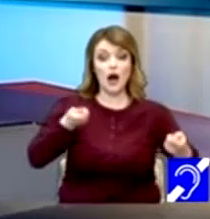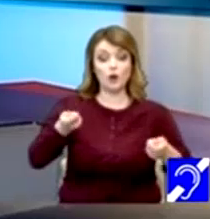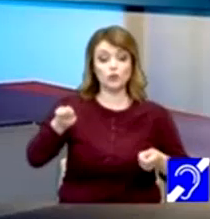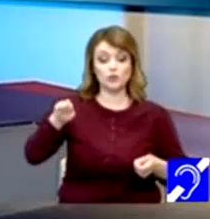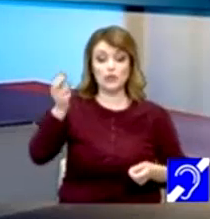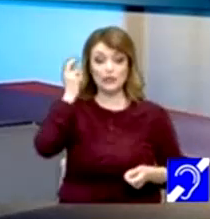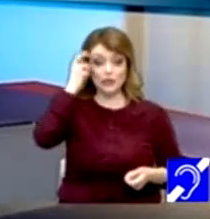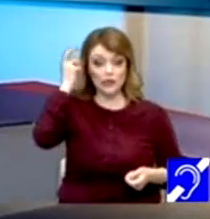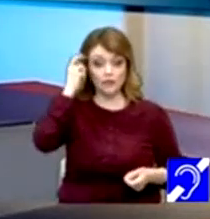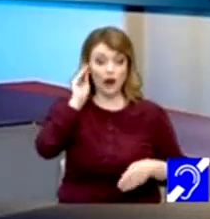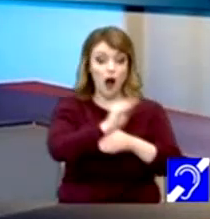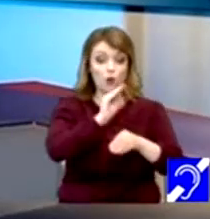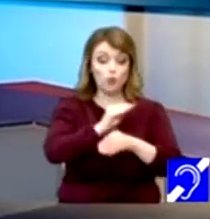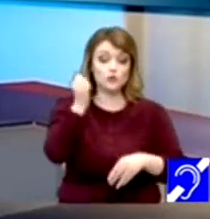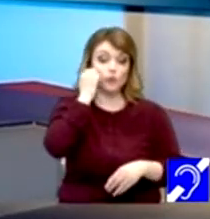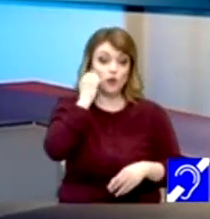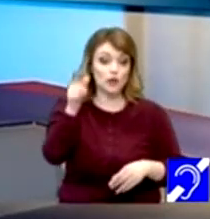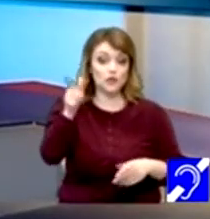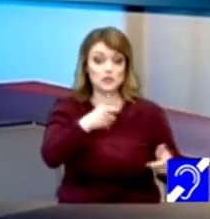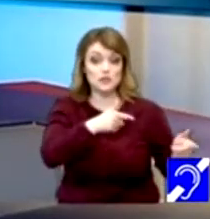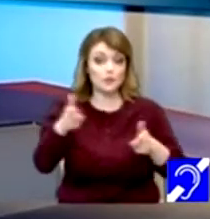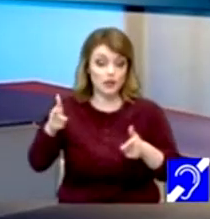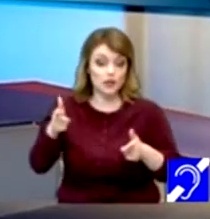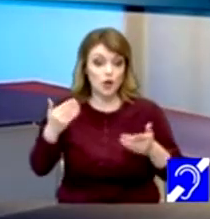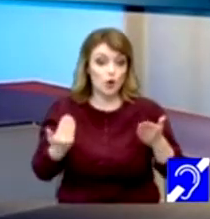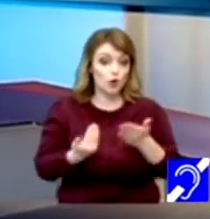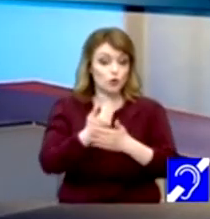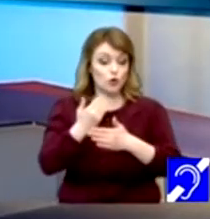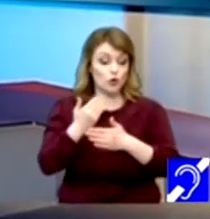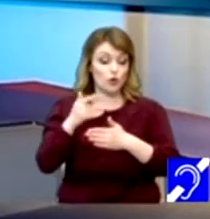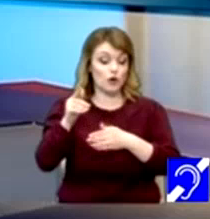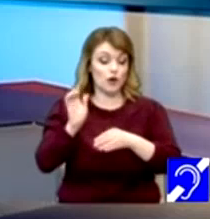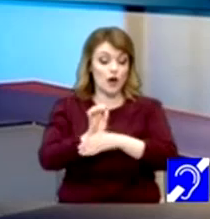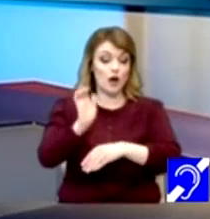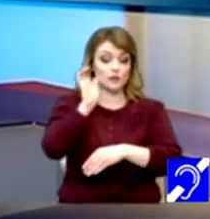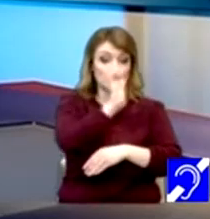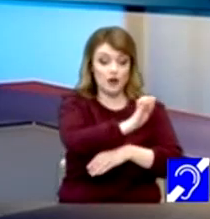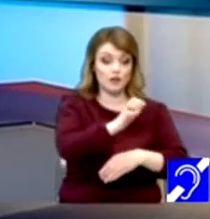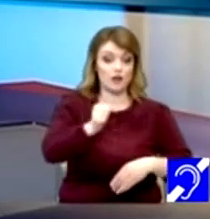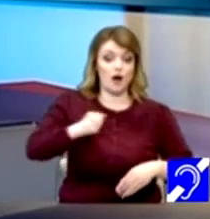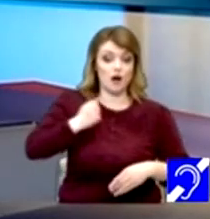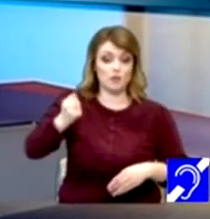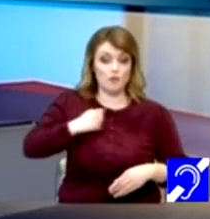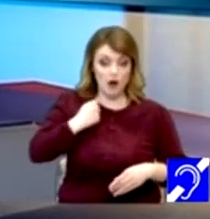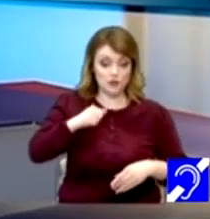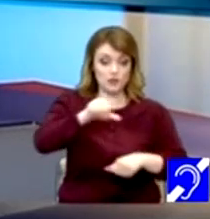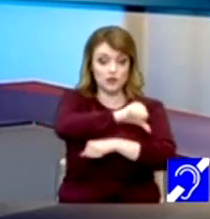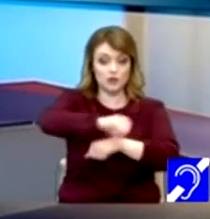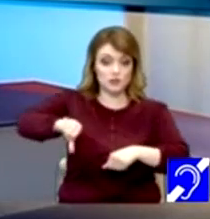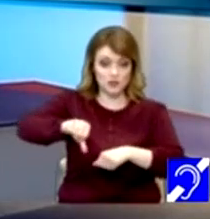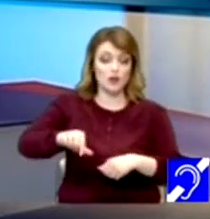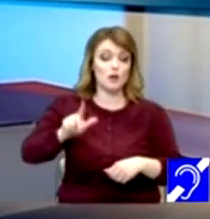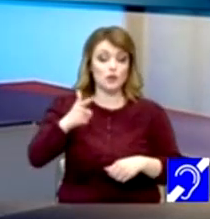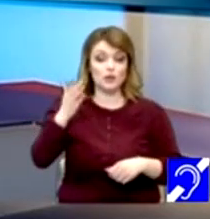Autoritățile de la Kiev acuză Moscova că se pregătește de o nouă ofensivă armată în estul Ucrainei. Asta după ce Rusia a dislocat în